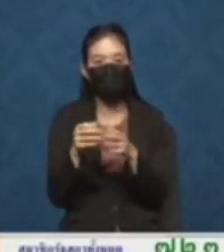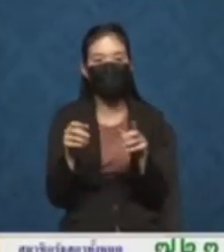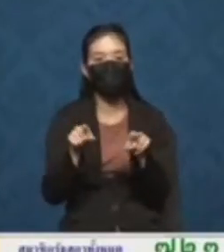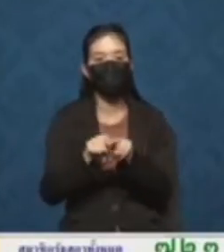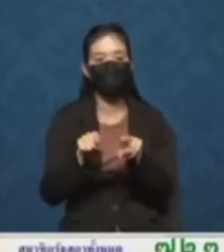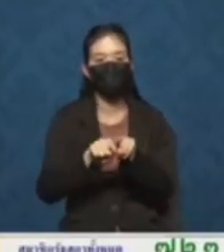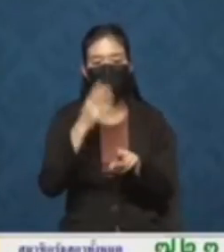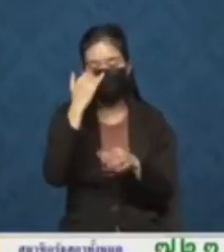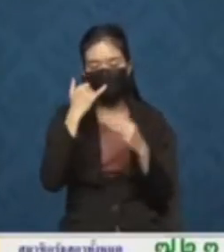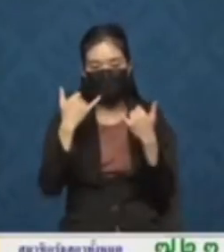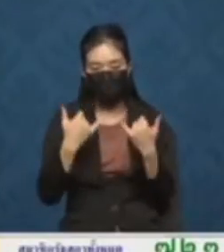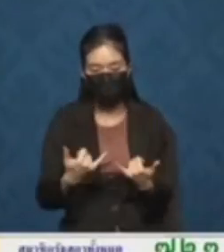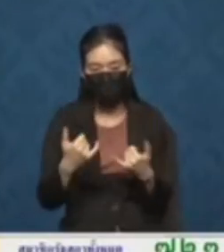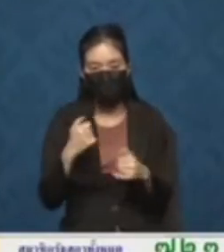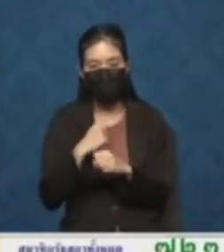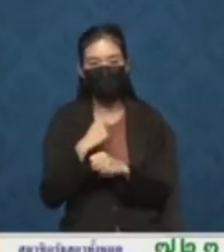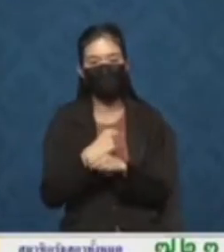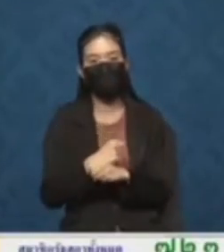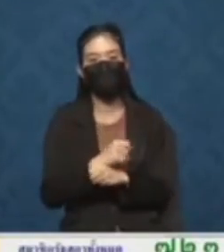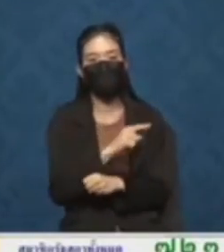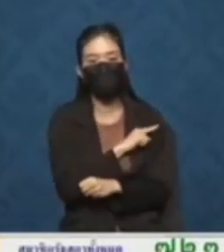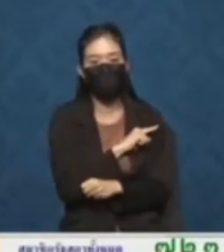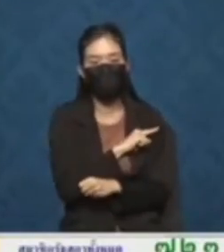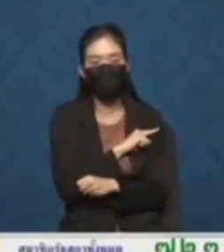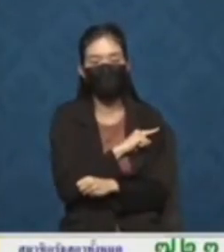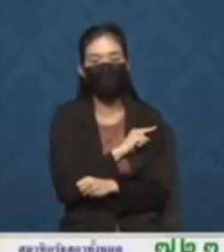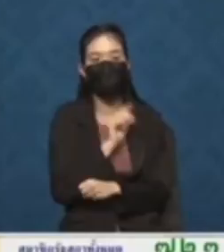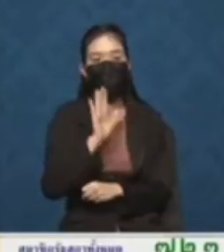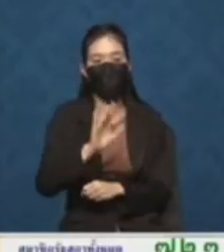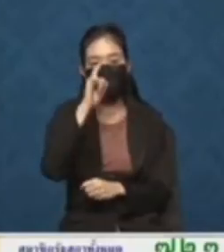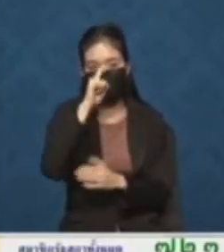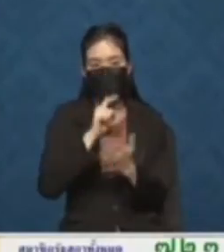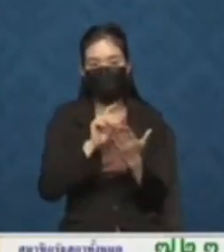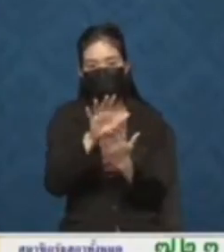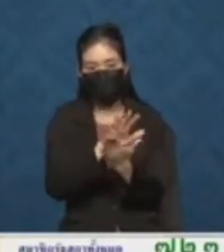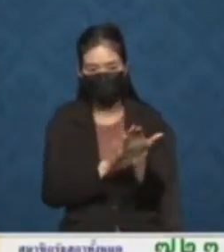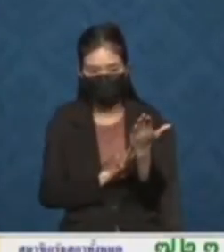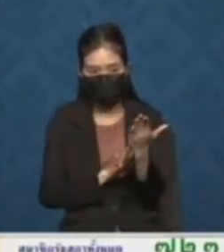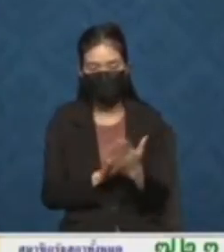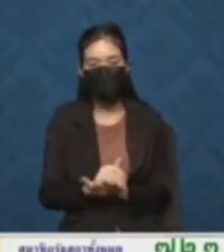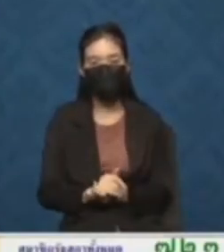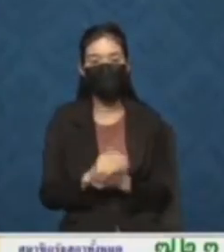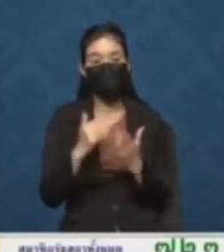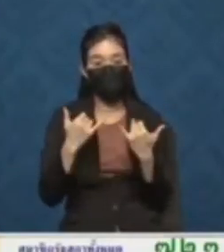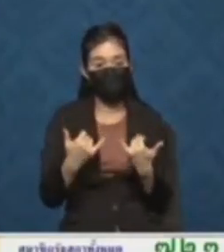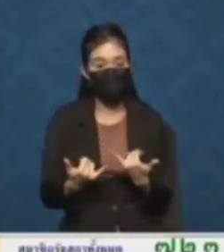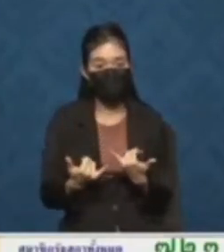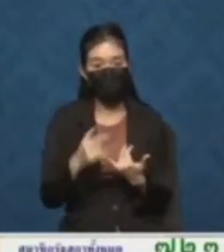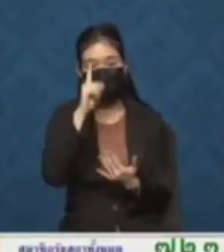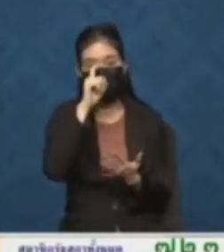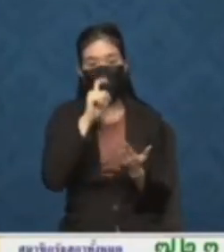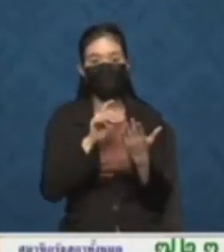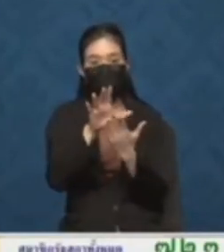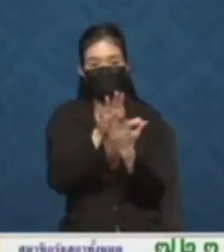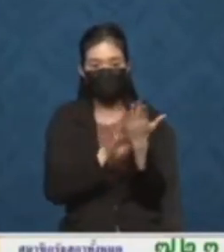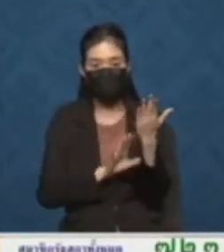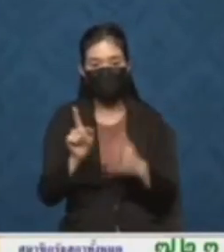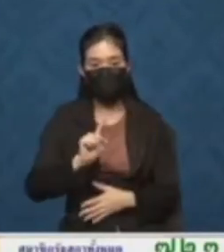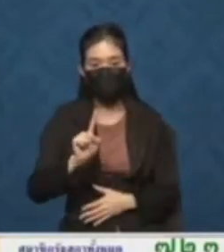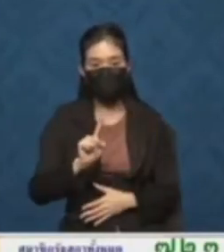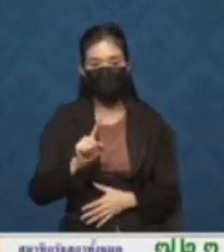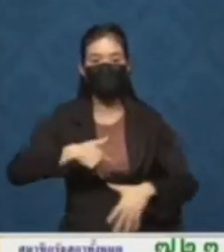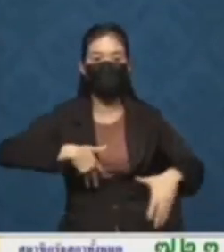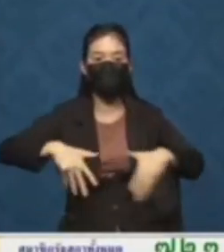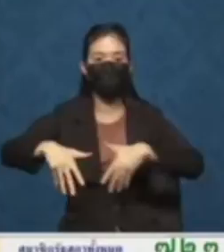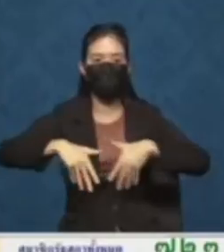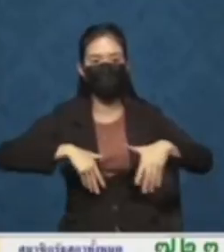ไทยประเด็นของเราก็คือบริบทไทยก็คือประชาชนยังขาดความรู้ความเ